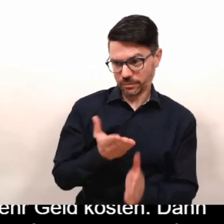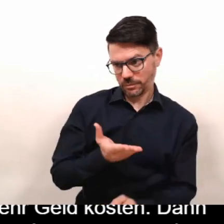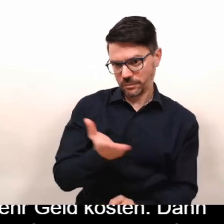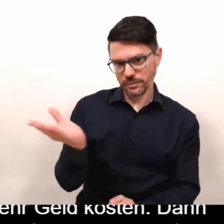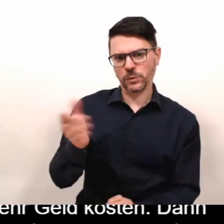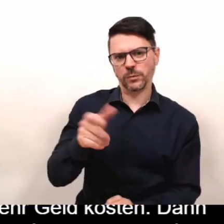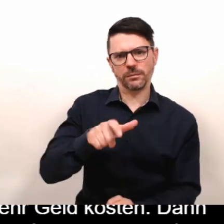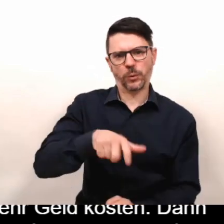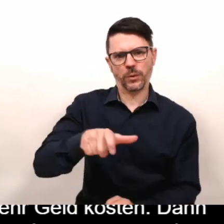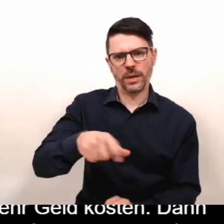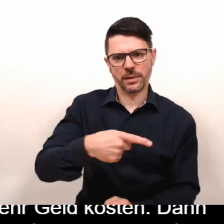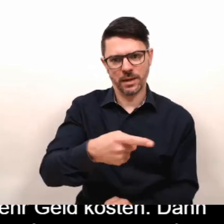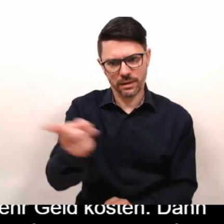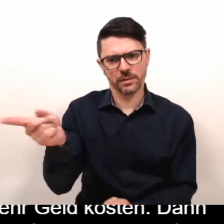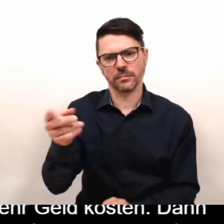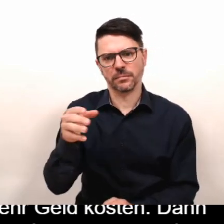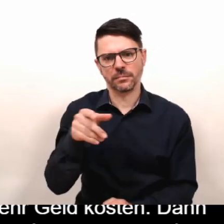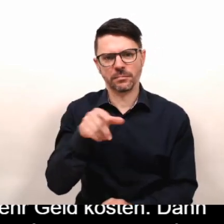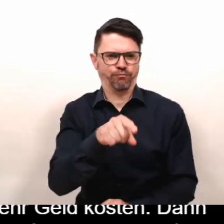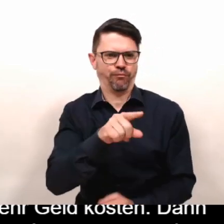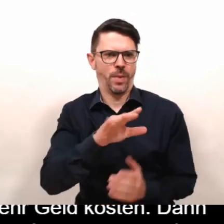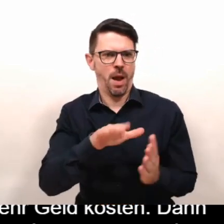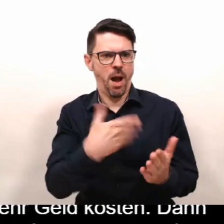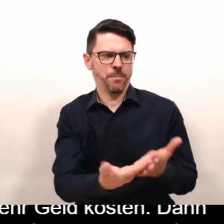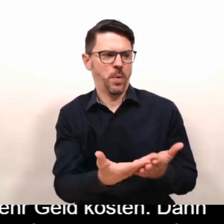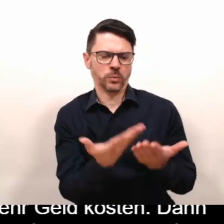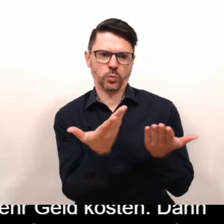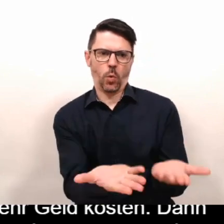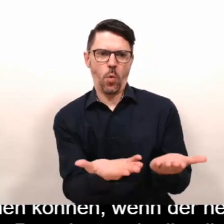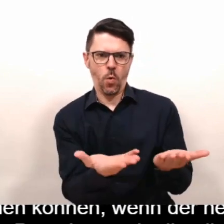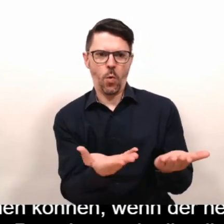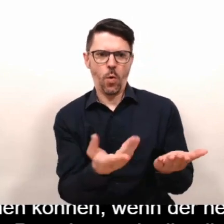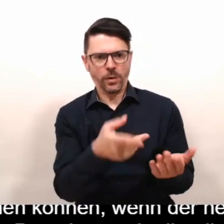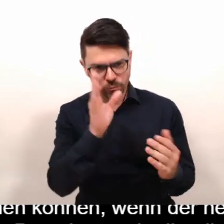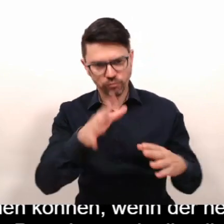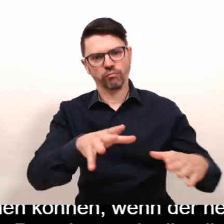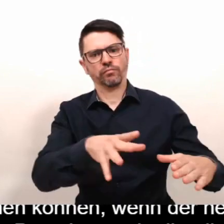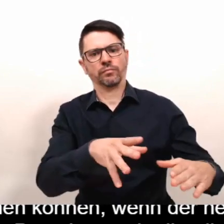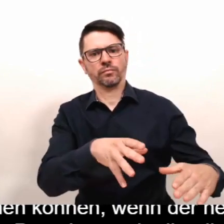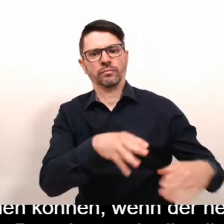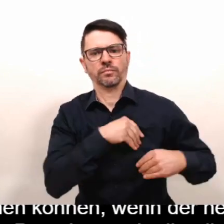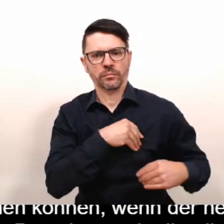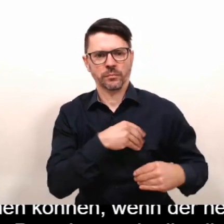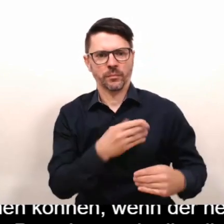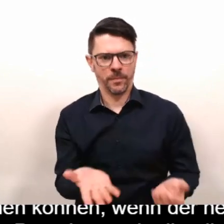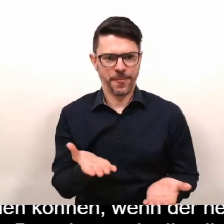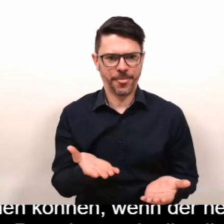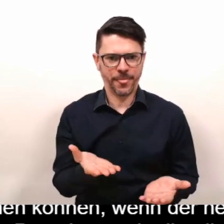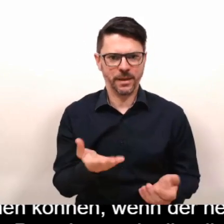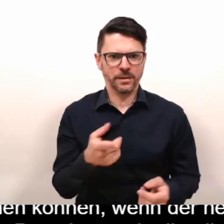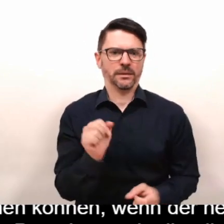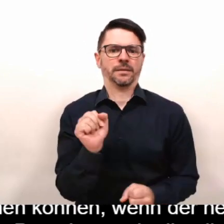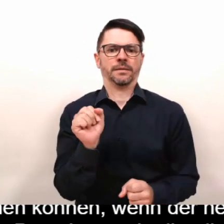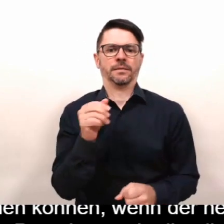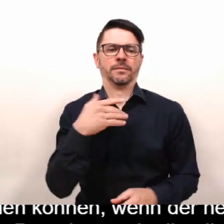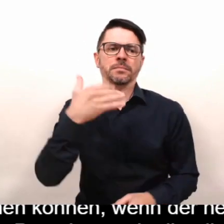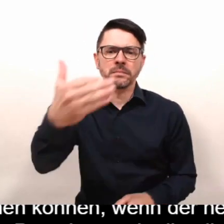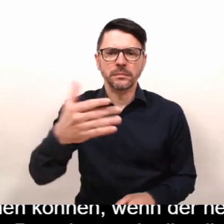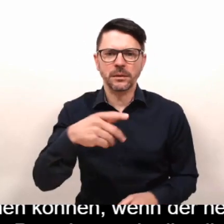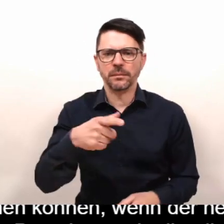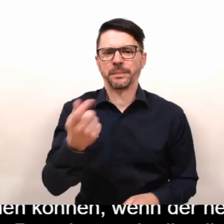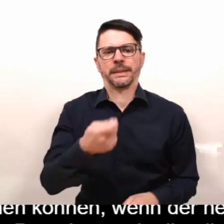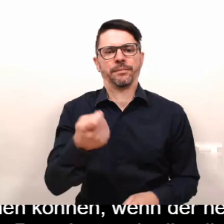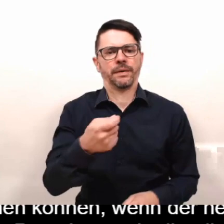als uns die Gastronomen gesagt haben, ihr könnt uns gleich zusperren, es kommt ja eh niemand mehr, weil die Menschen Angst haben, hat sich jetzt die